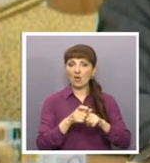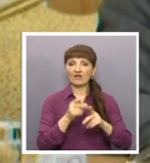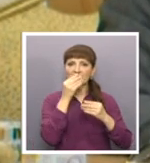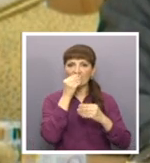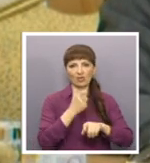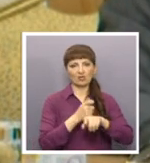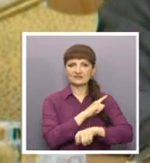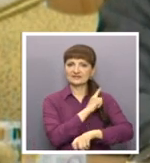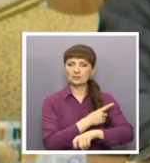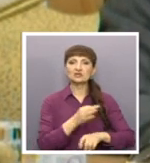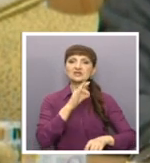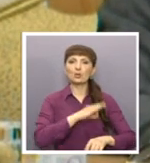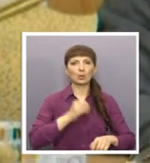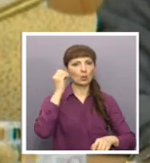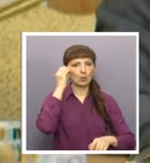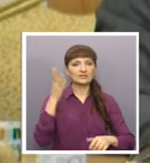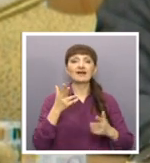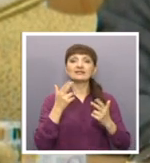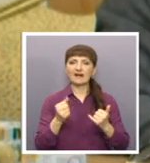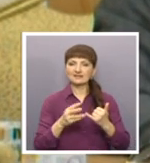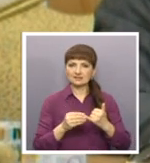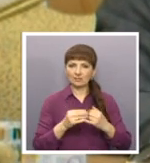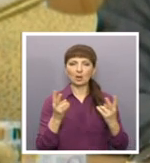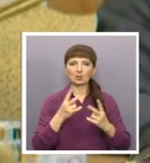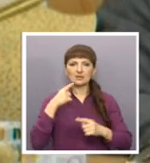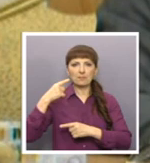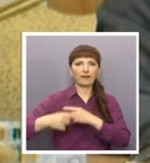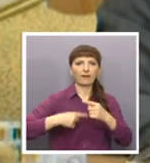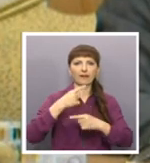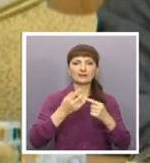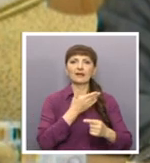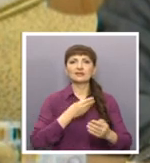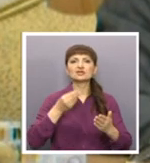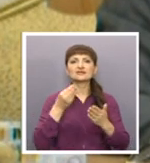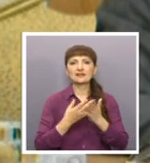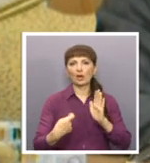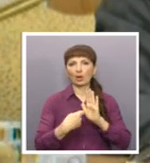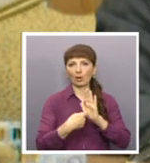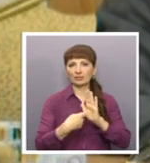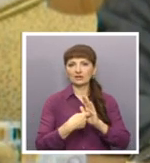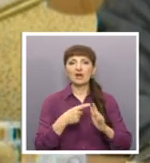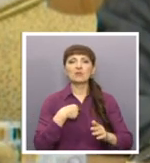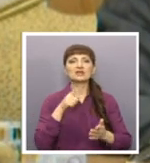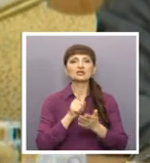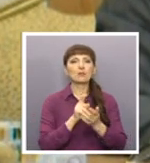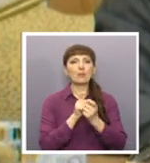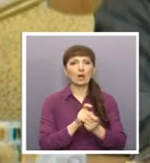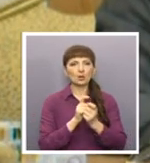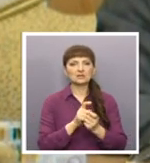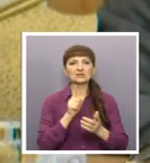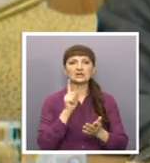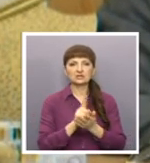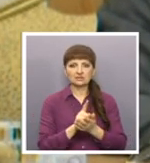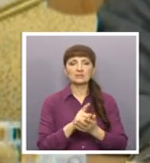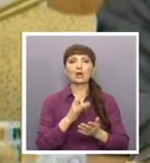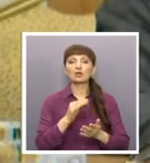надо использовать с умом. Да, земля-мать досталась от предков. Она наша ценность, кормилица. Мы должны бороться, мы должны умереть. Но